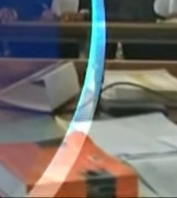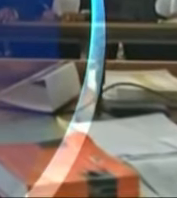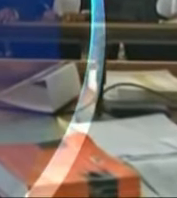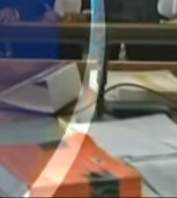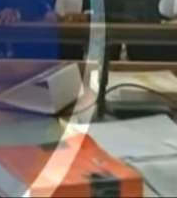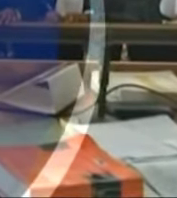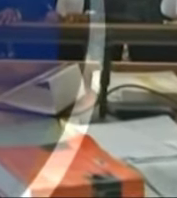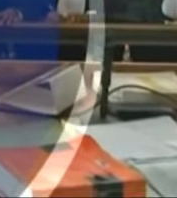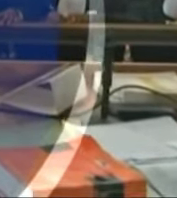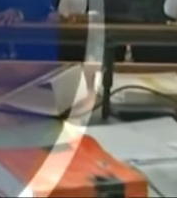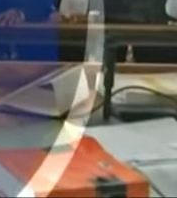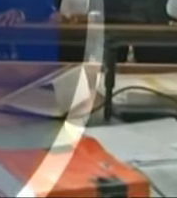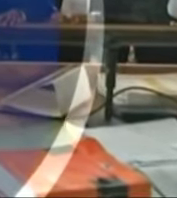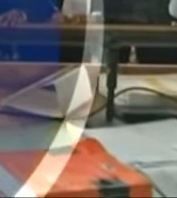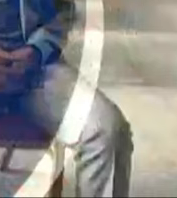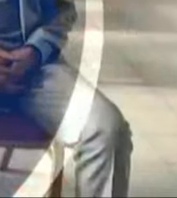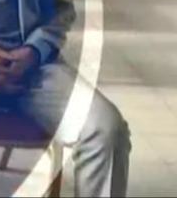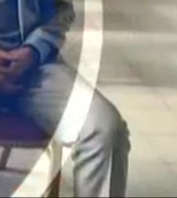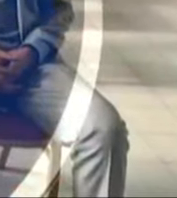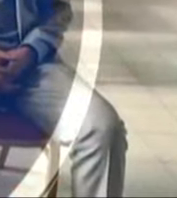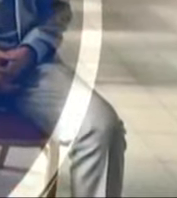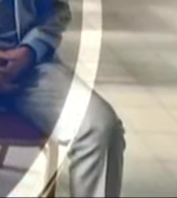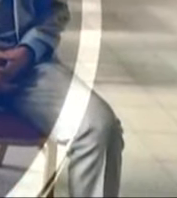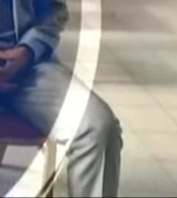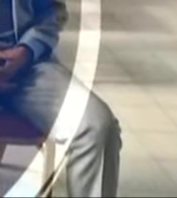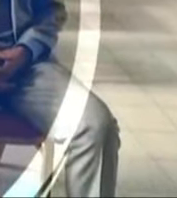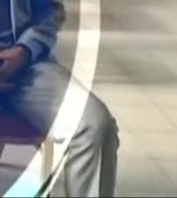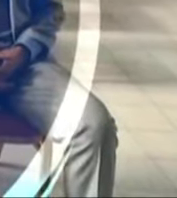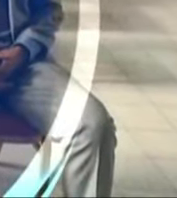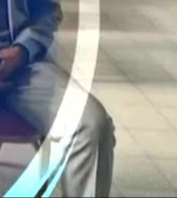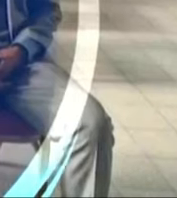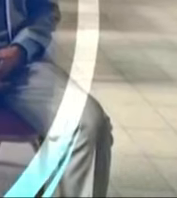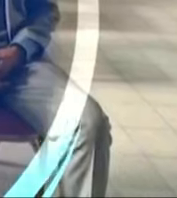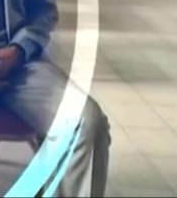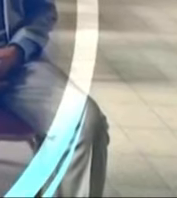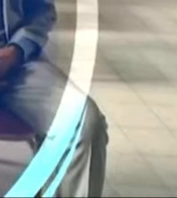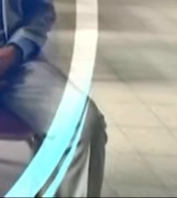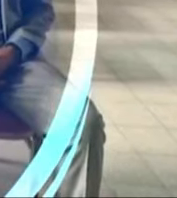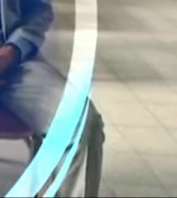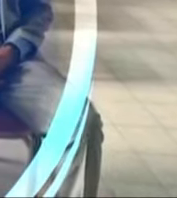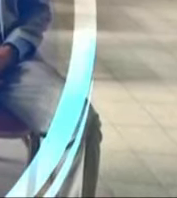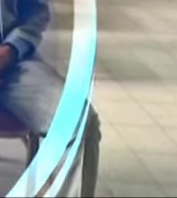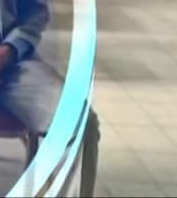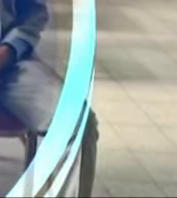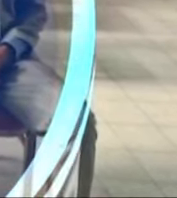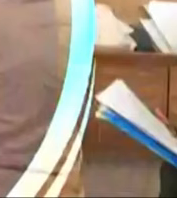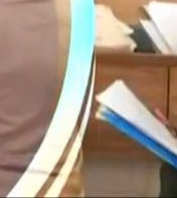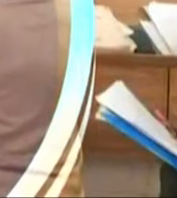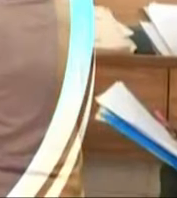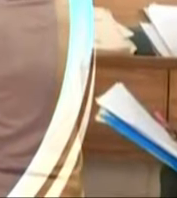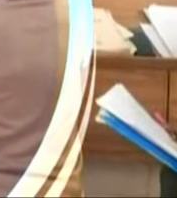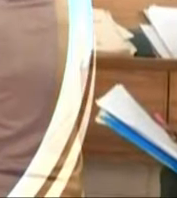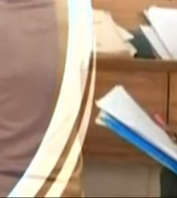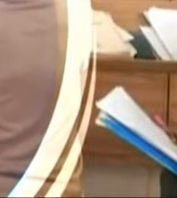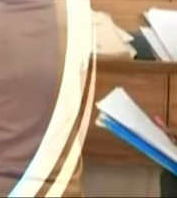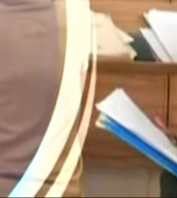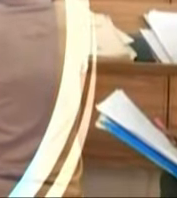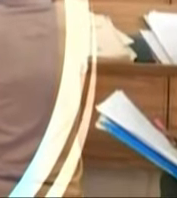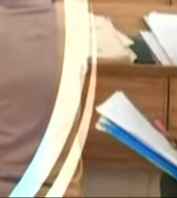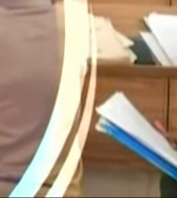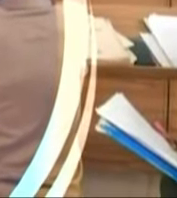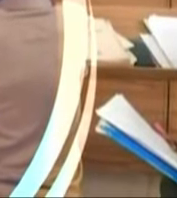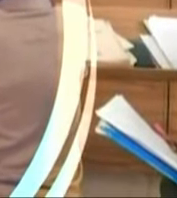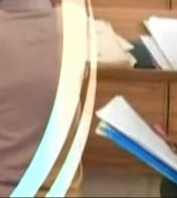s'est ouvert hier à la grande salle de la cour d'appel de la Gombe, en présence de la première présidente de cette cour. On y